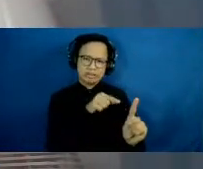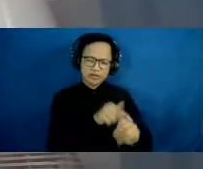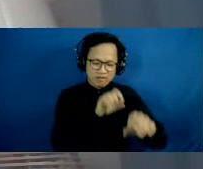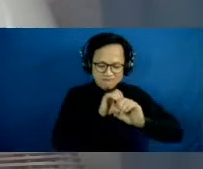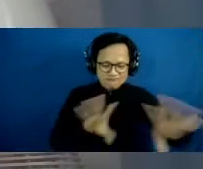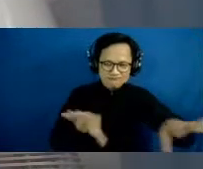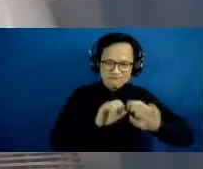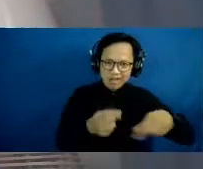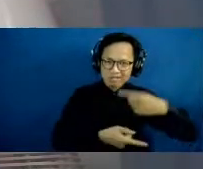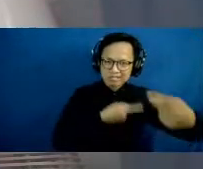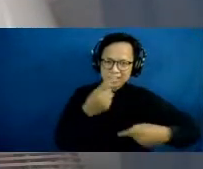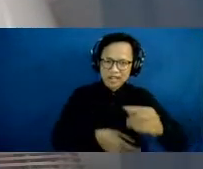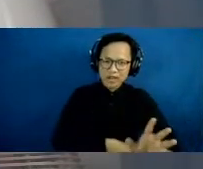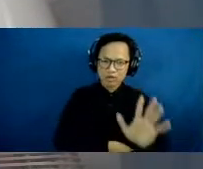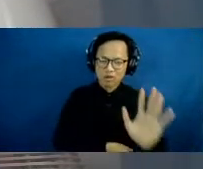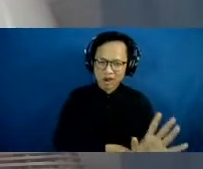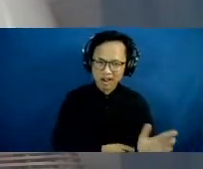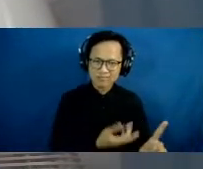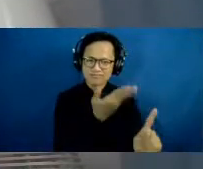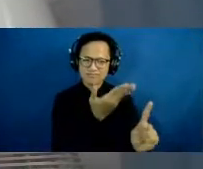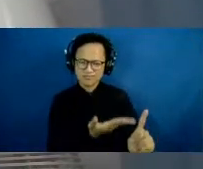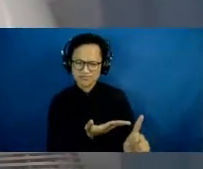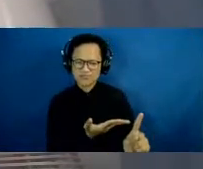story-nya apakah mau